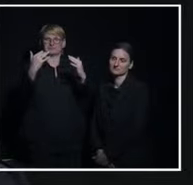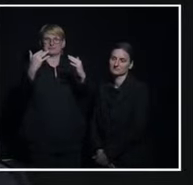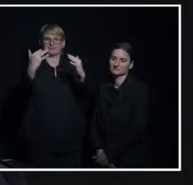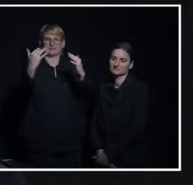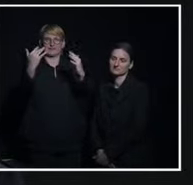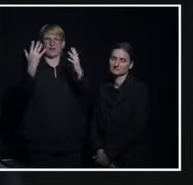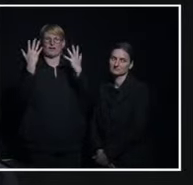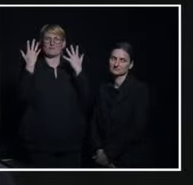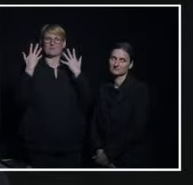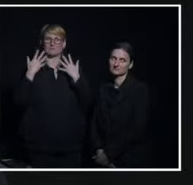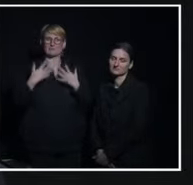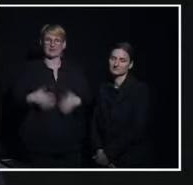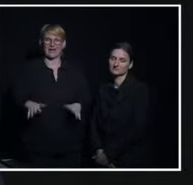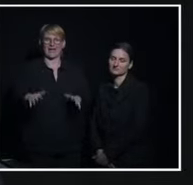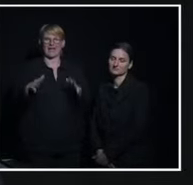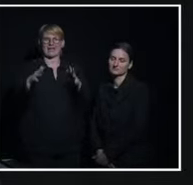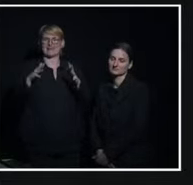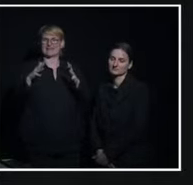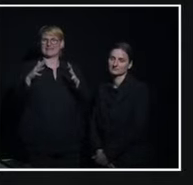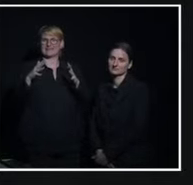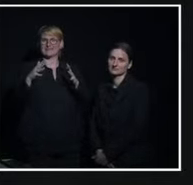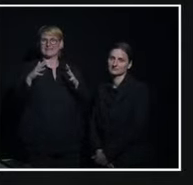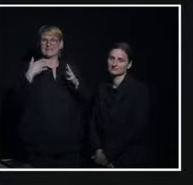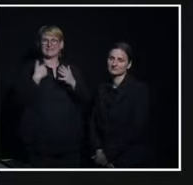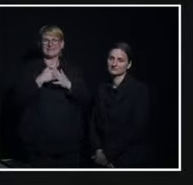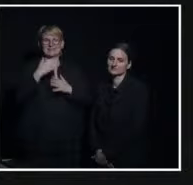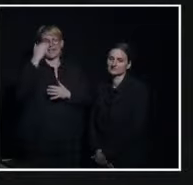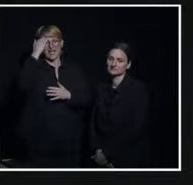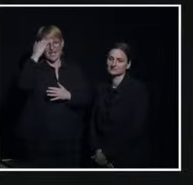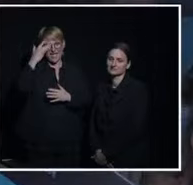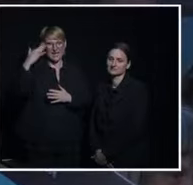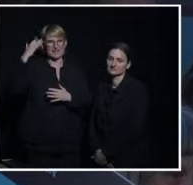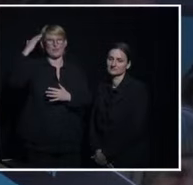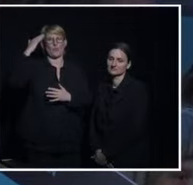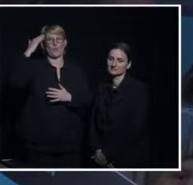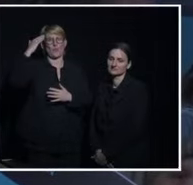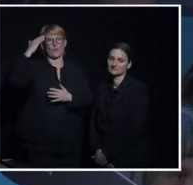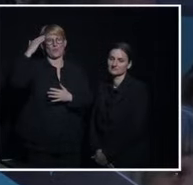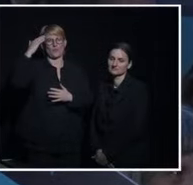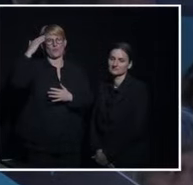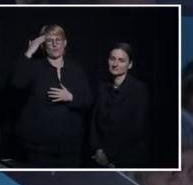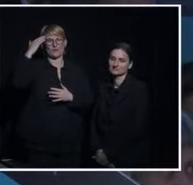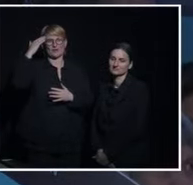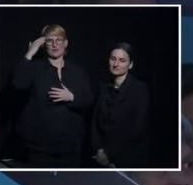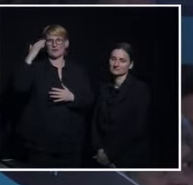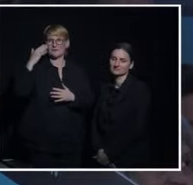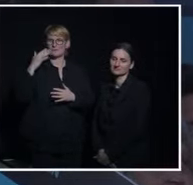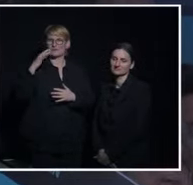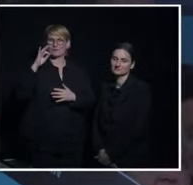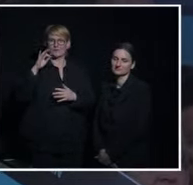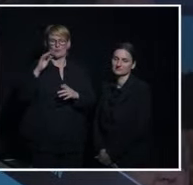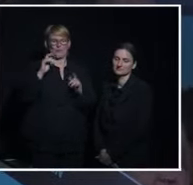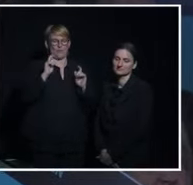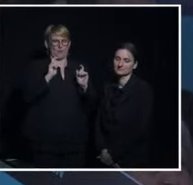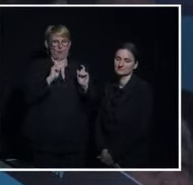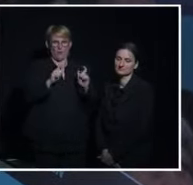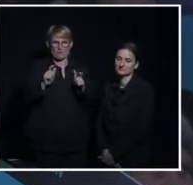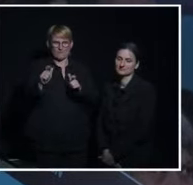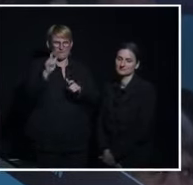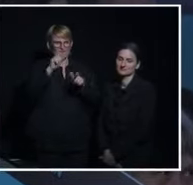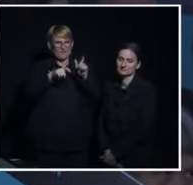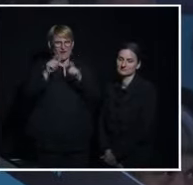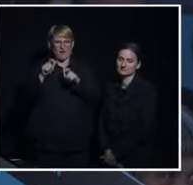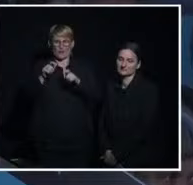sich bereit erklärt haben, diese Erinnerung für die Opfer und die von